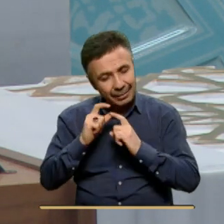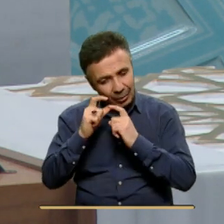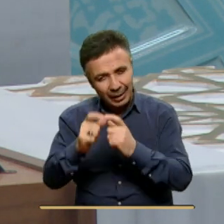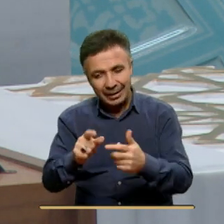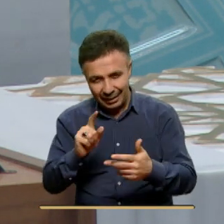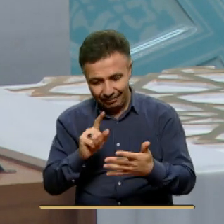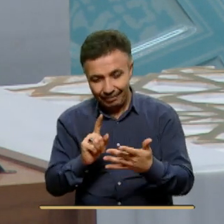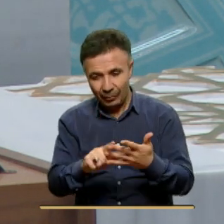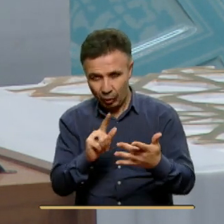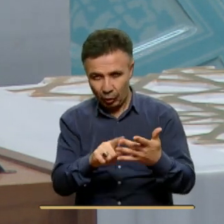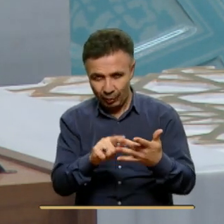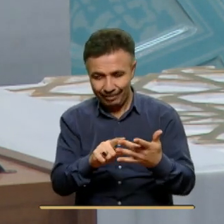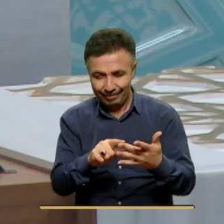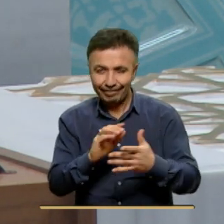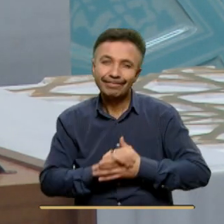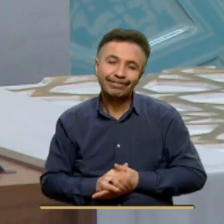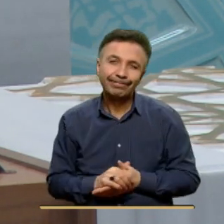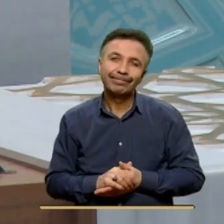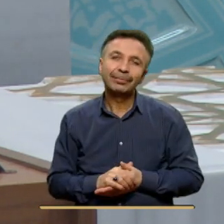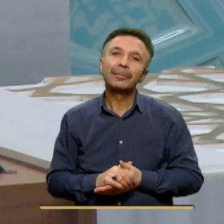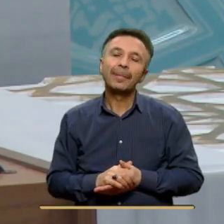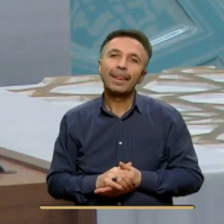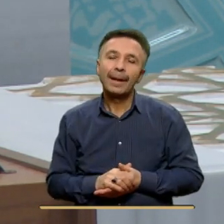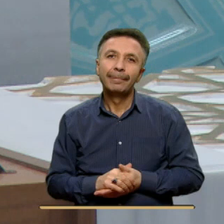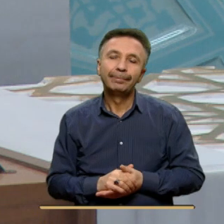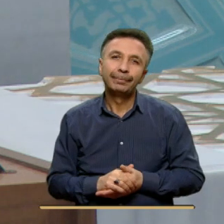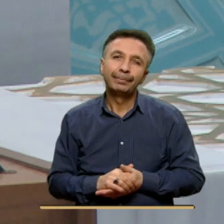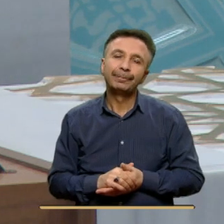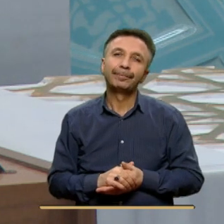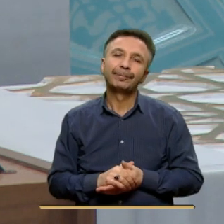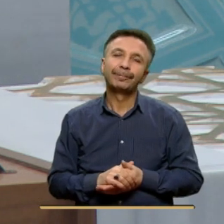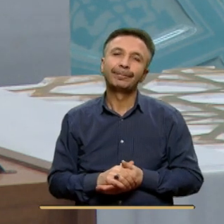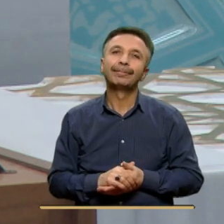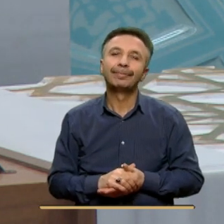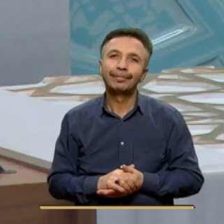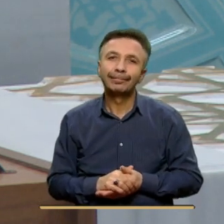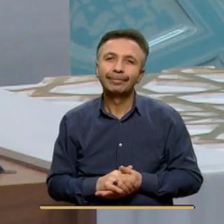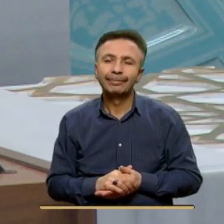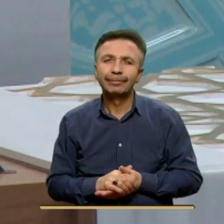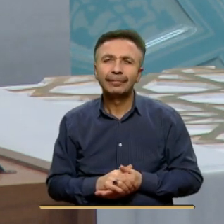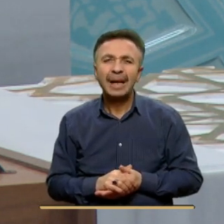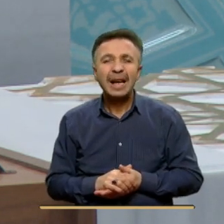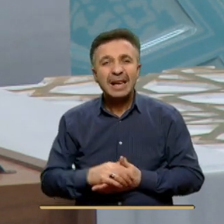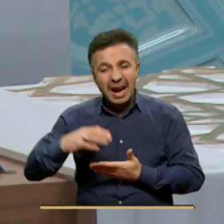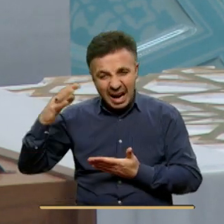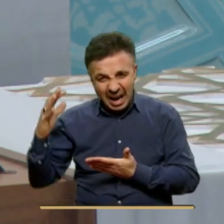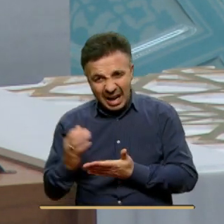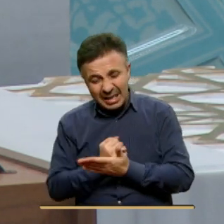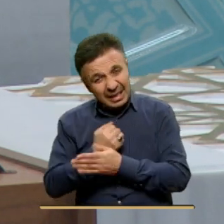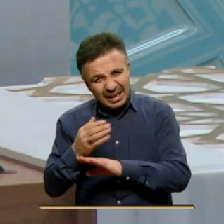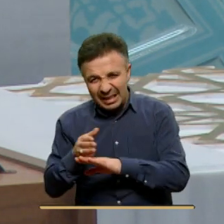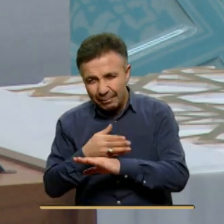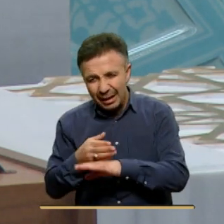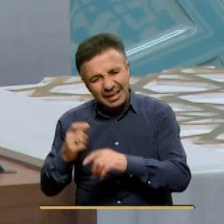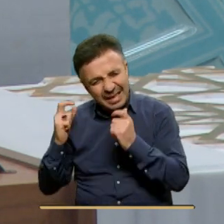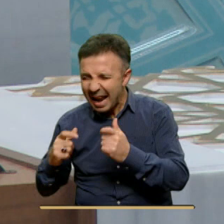وَمَالِهِ مِنْ اَيْنَ اِكْتَسَبَهُ وَف۪يمَ اَنْفَقَهُ Kazandığı malın